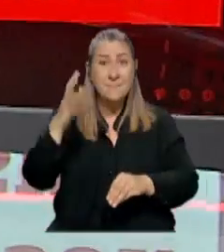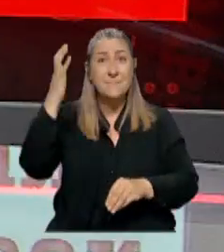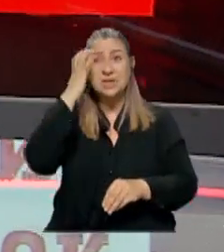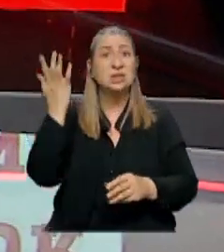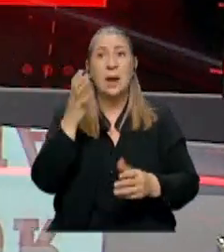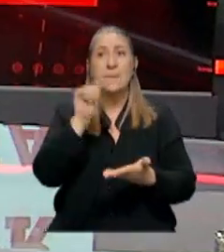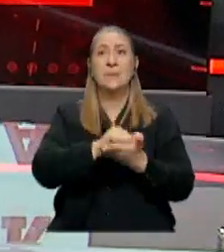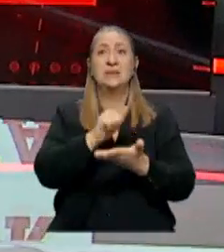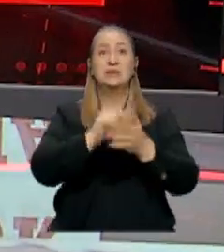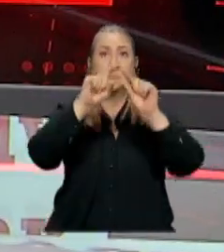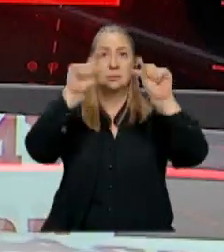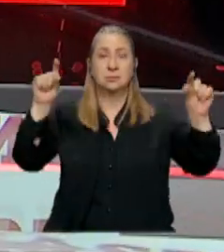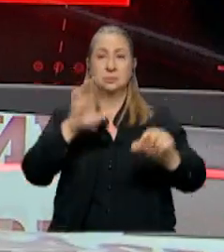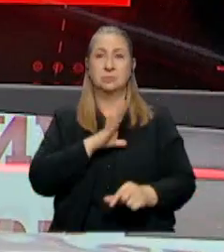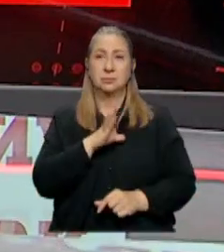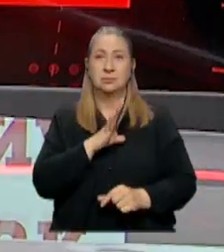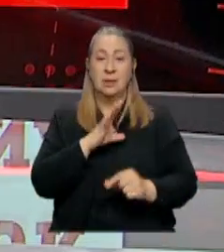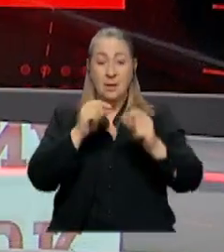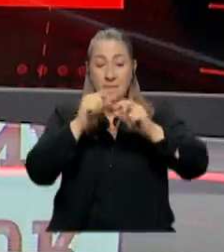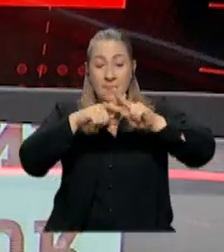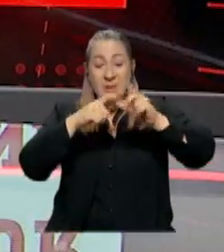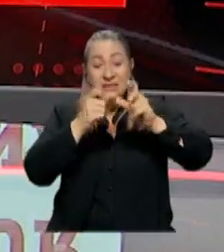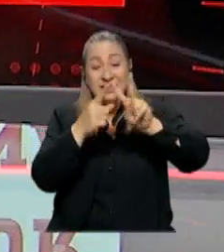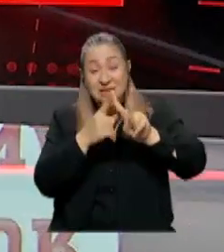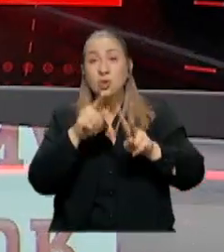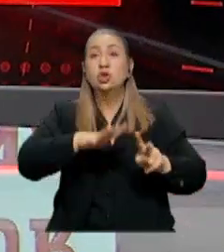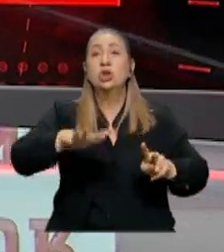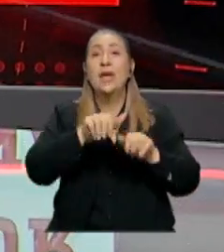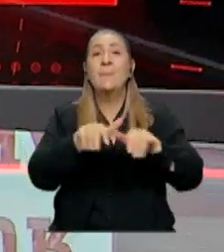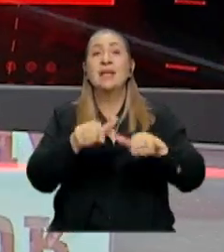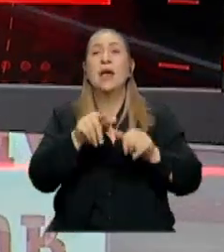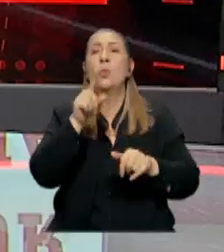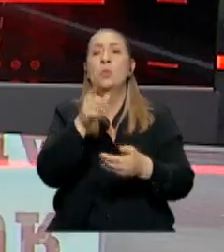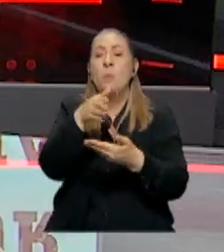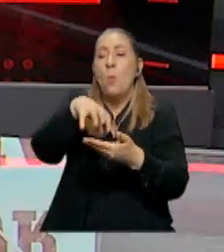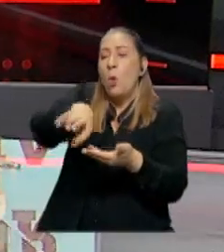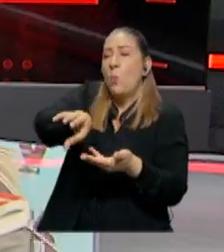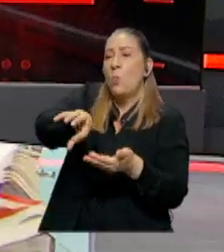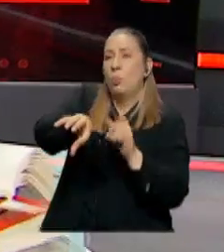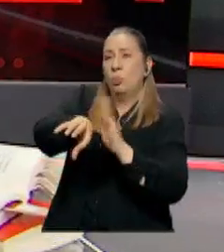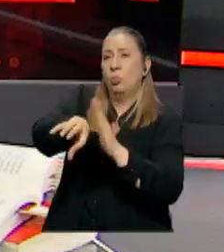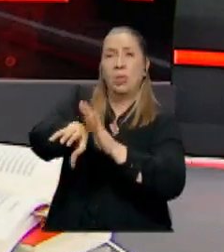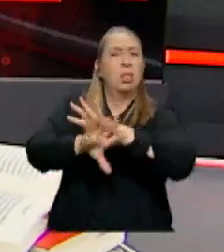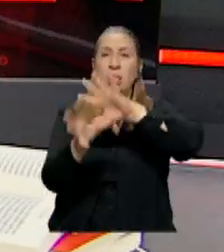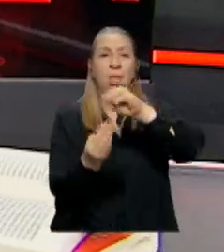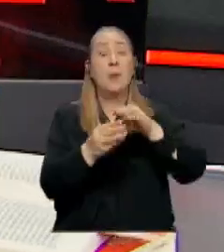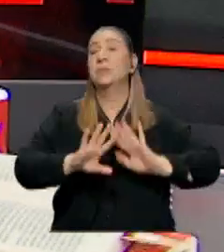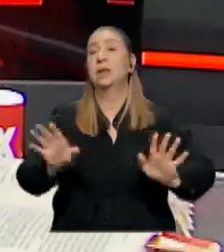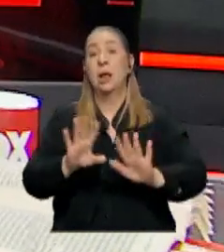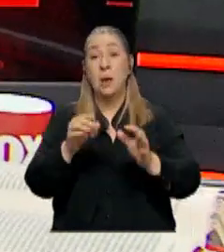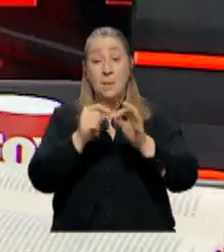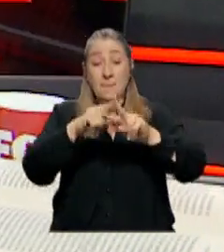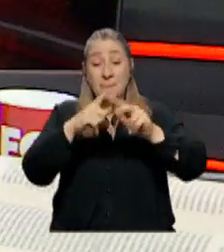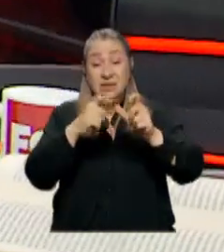başında basın yazıyor bir kere. Dolayısıyla sosyal medya bu işin bir bölümü. Tamamı değil basın